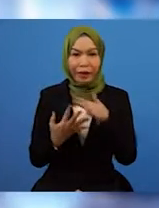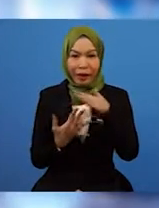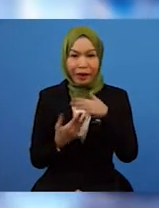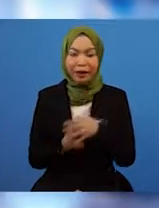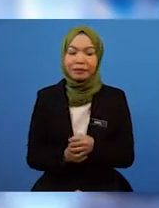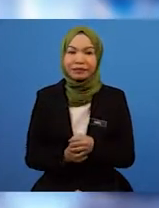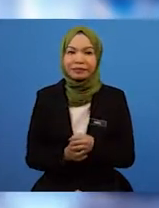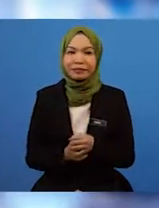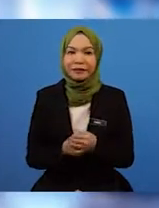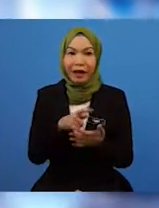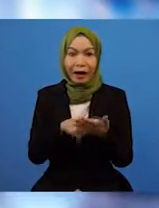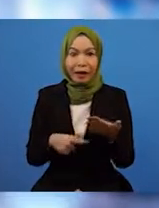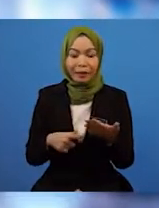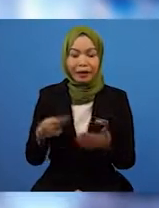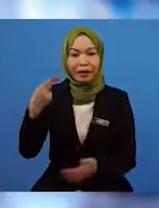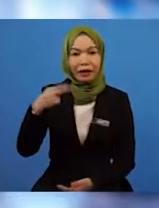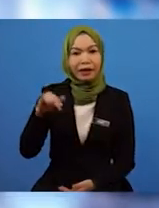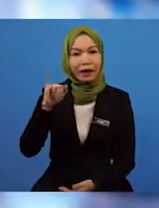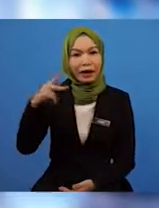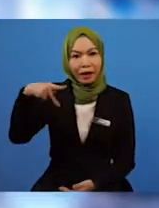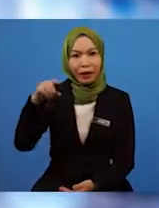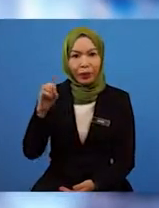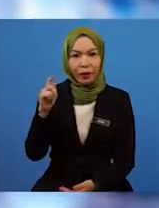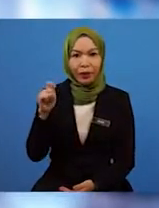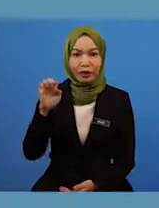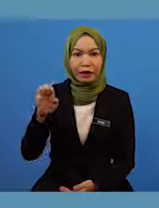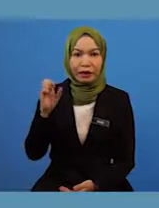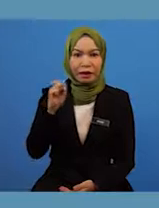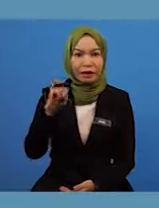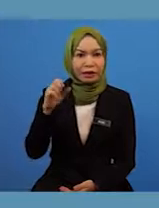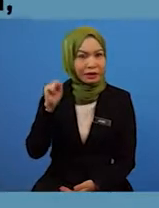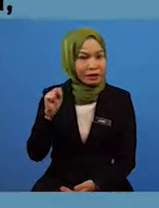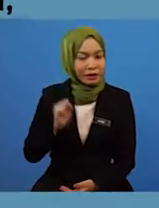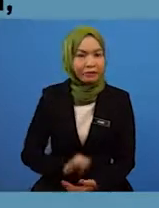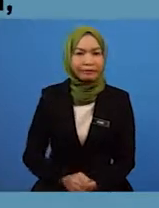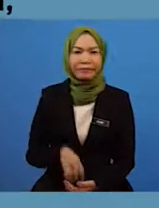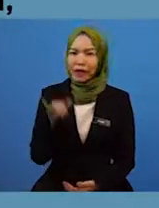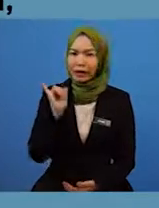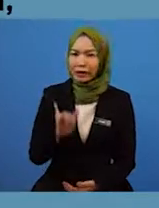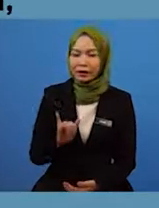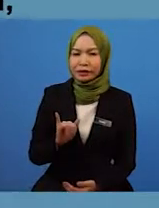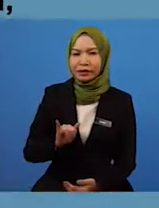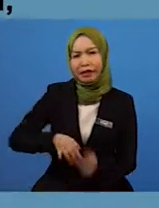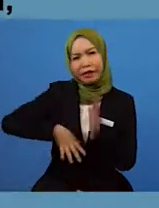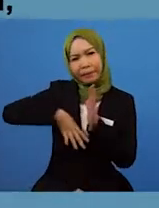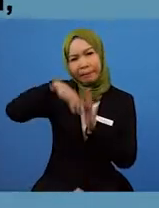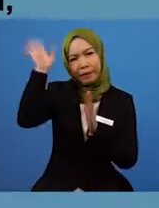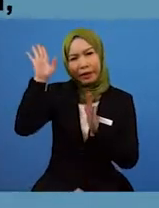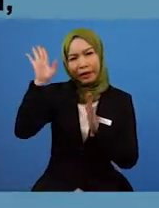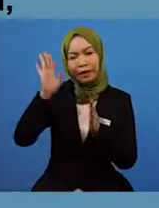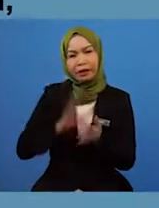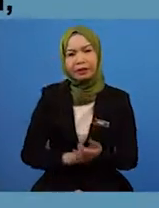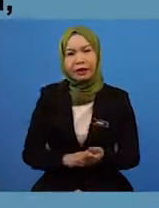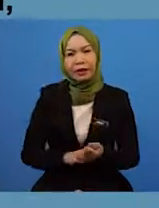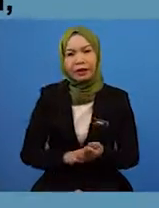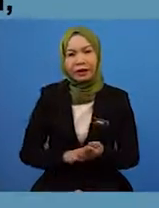Apa hipotesis yang boleh kita bina? Ya, semakin banyak bilangan